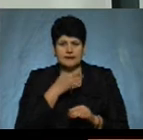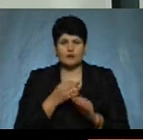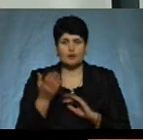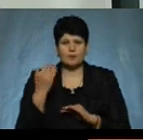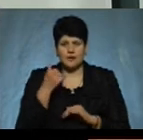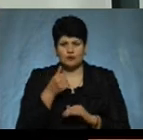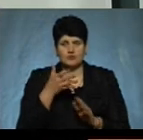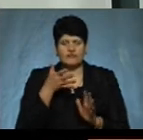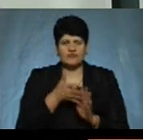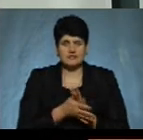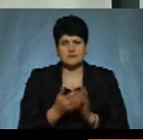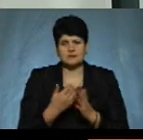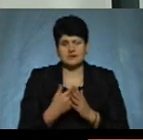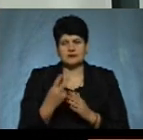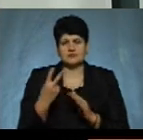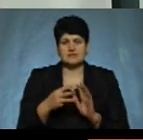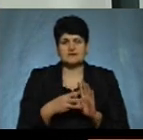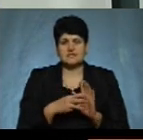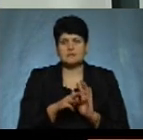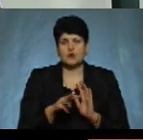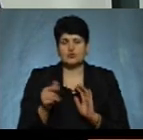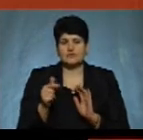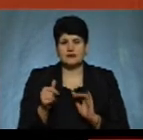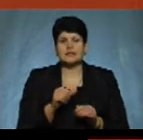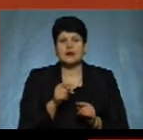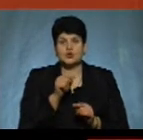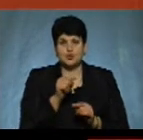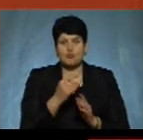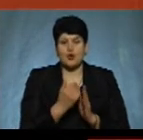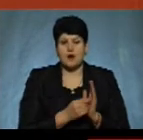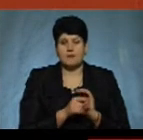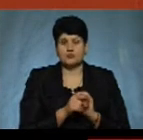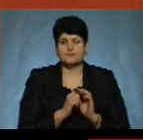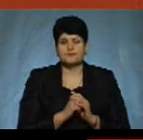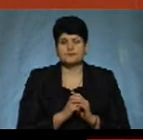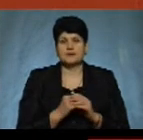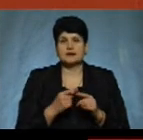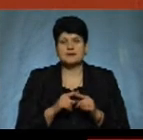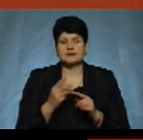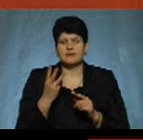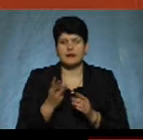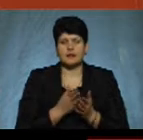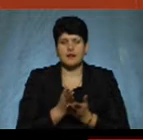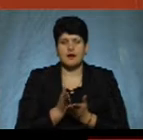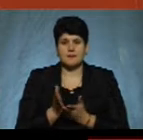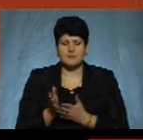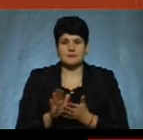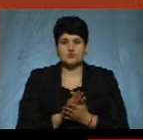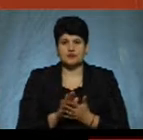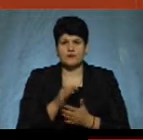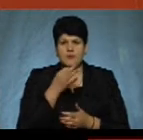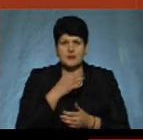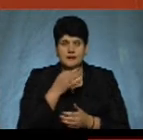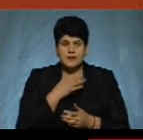ми витратили більше як 28 мільйонів гривень саме на цю програму. Це по трьом напрямкам безкоштовні медикаменти.